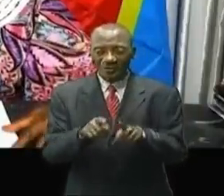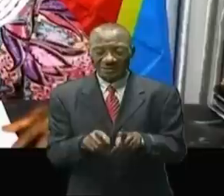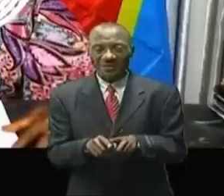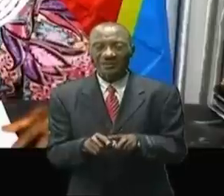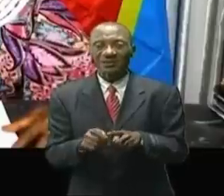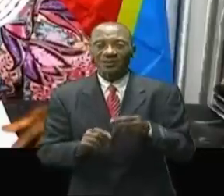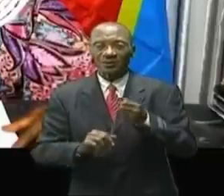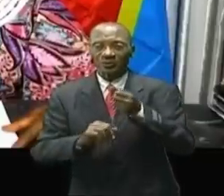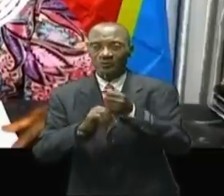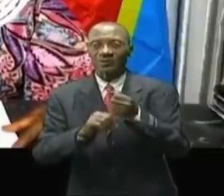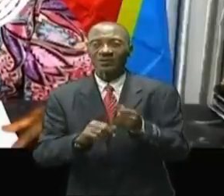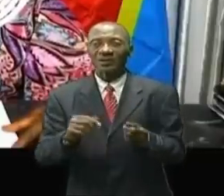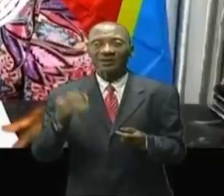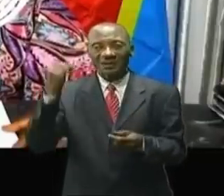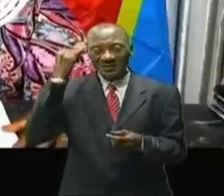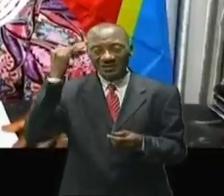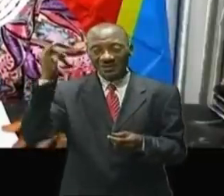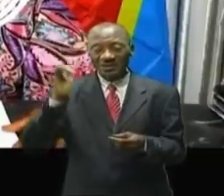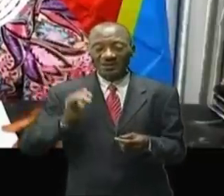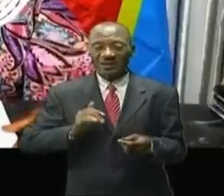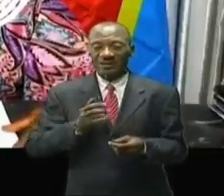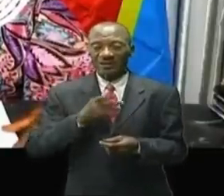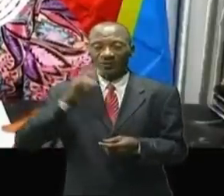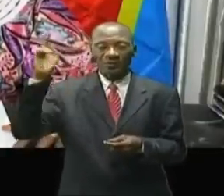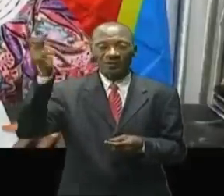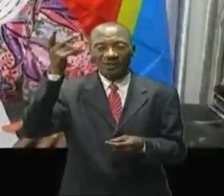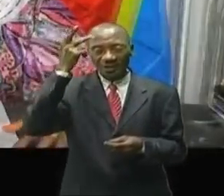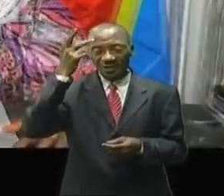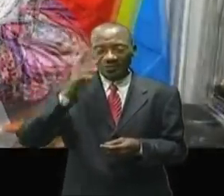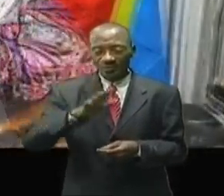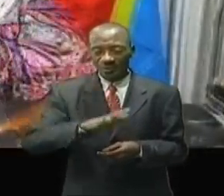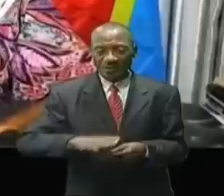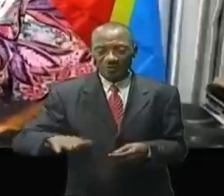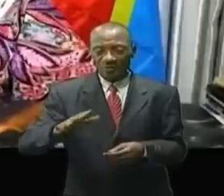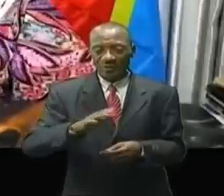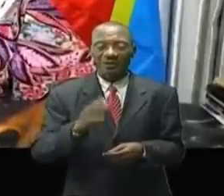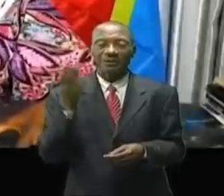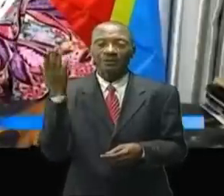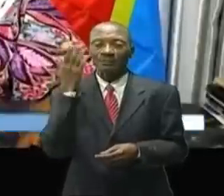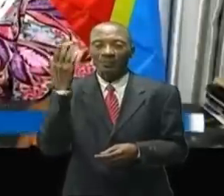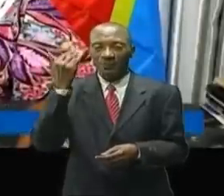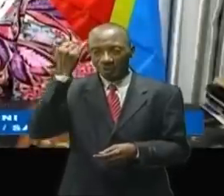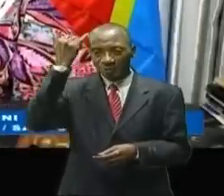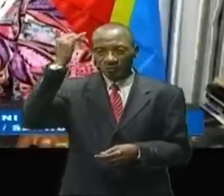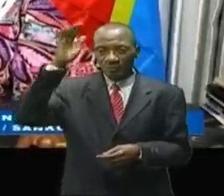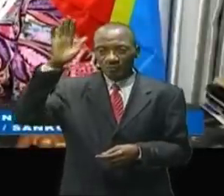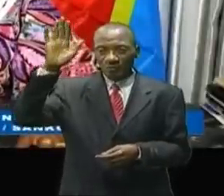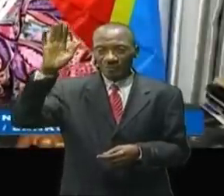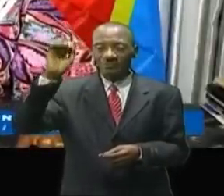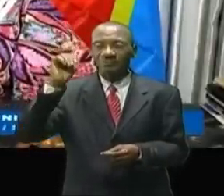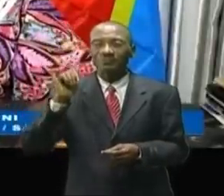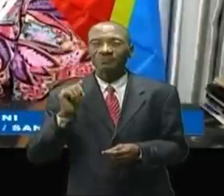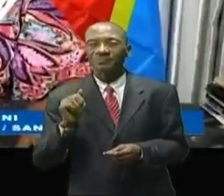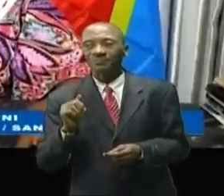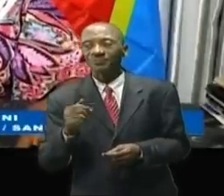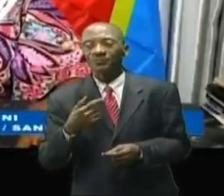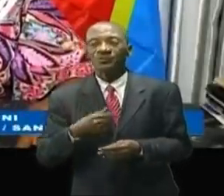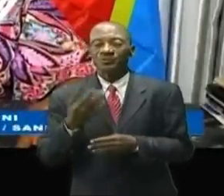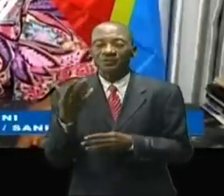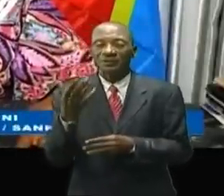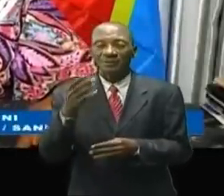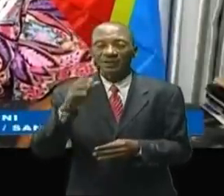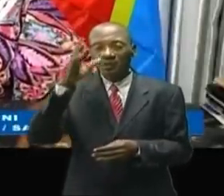à Onalua. Ainsi, nous invitons chaque fille et fils de ce pays